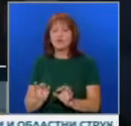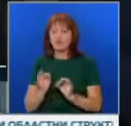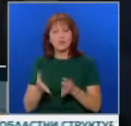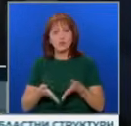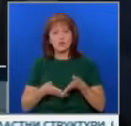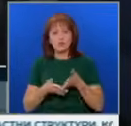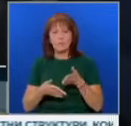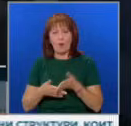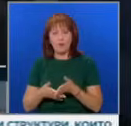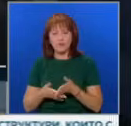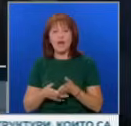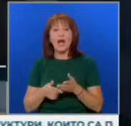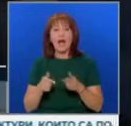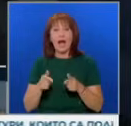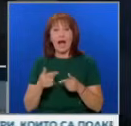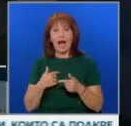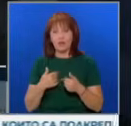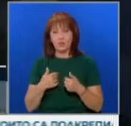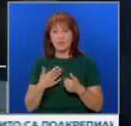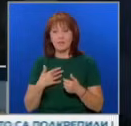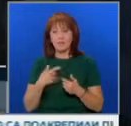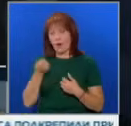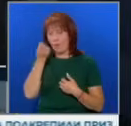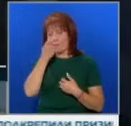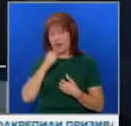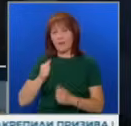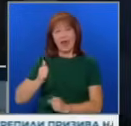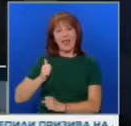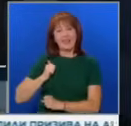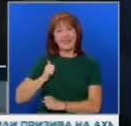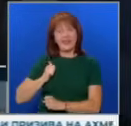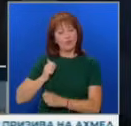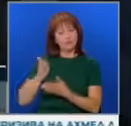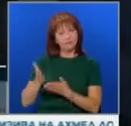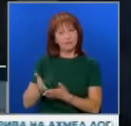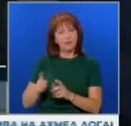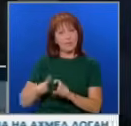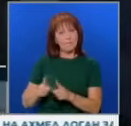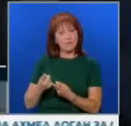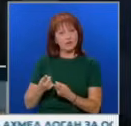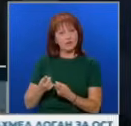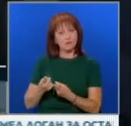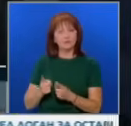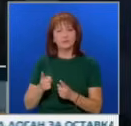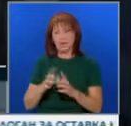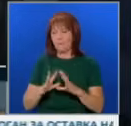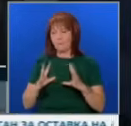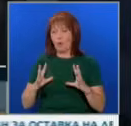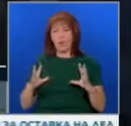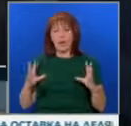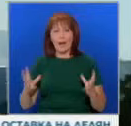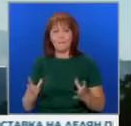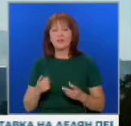ние увеличим собствените способности за това лято в бърз порядък, ще бъдем фактически с по-голям капацитет. Затова